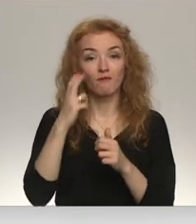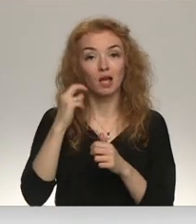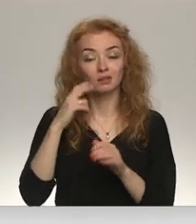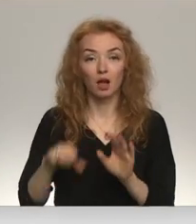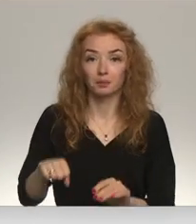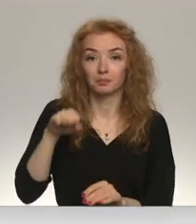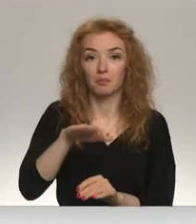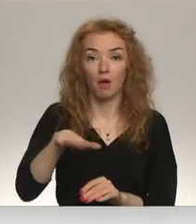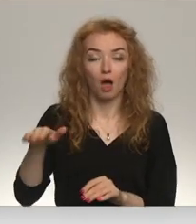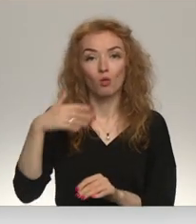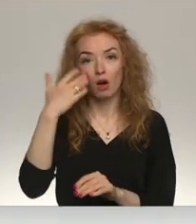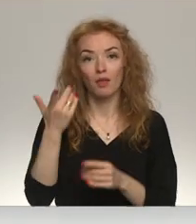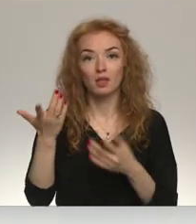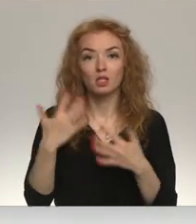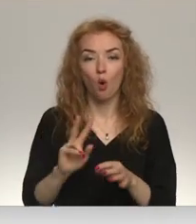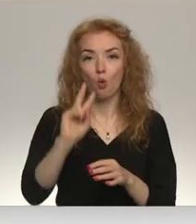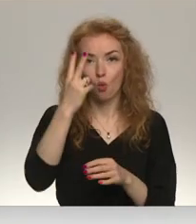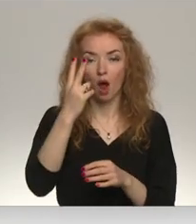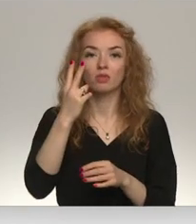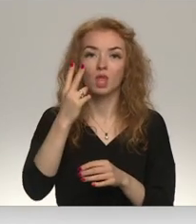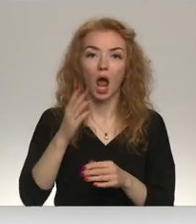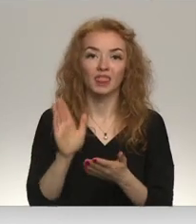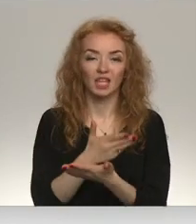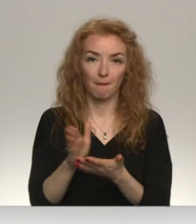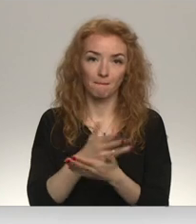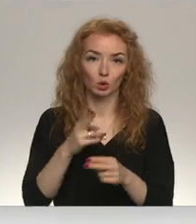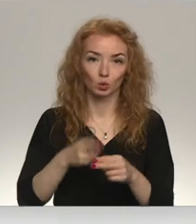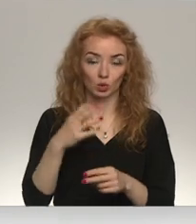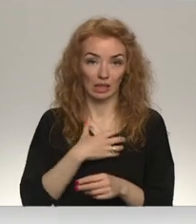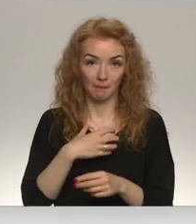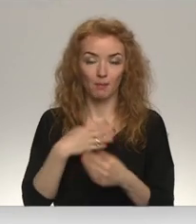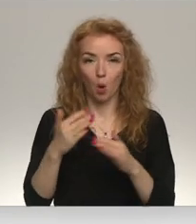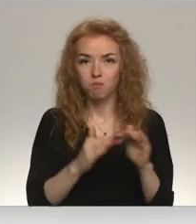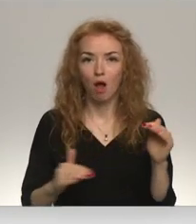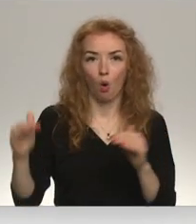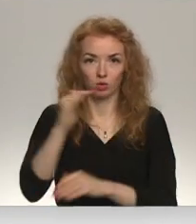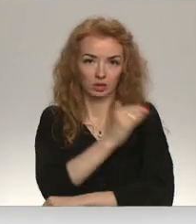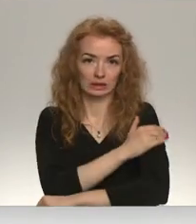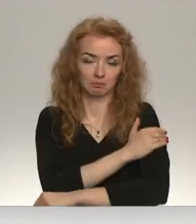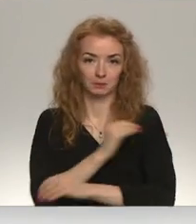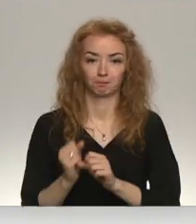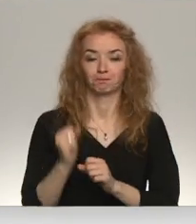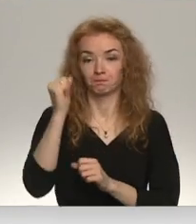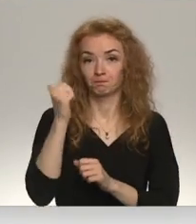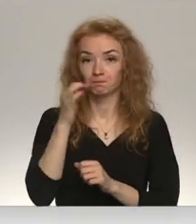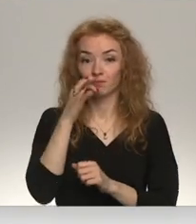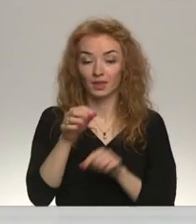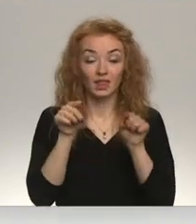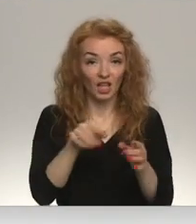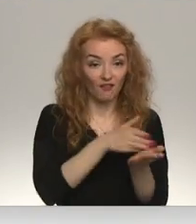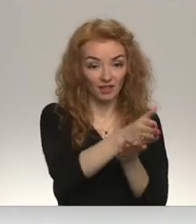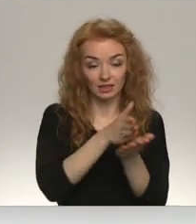ārstiem vēršās jau tad, kad bērnam ir otrā tipa cukura diabēts un paaugstināts asins spiediens. Visi tie virzieni,